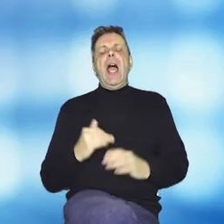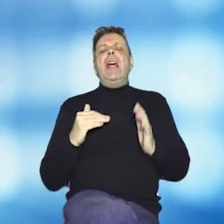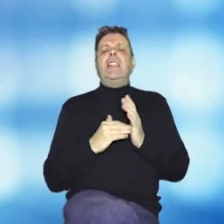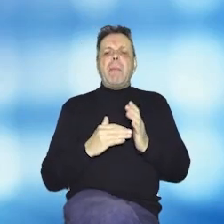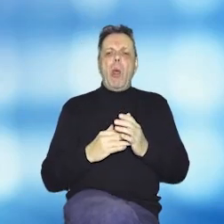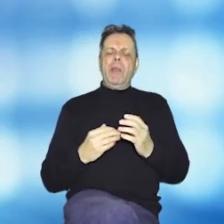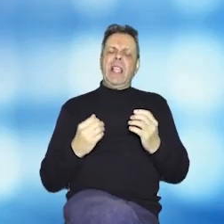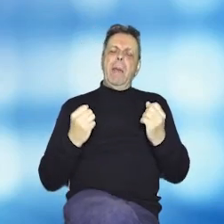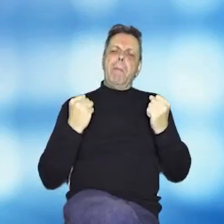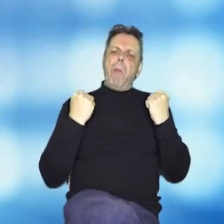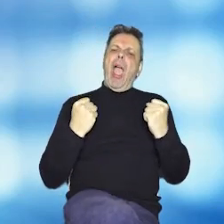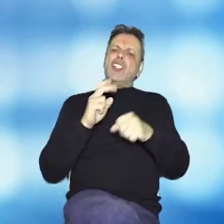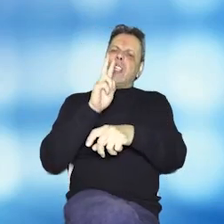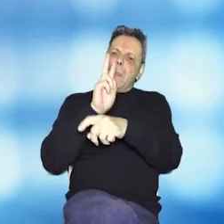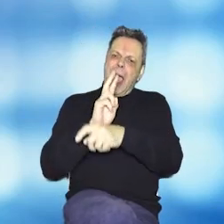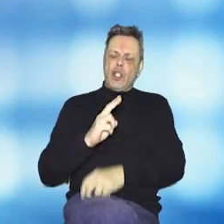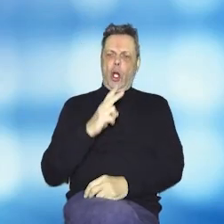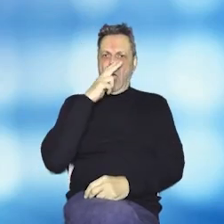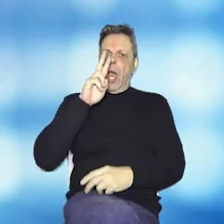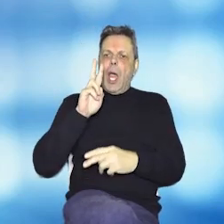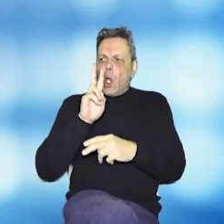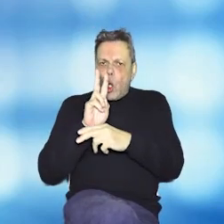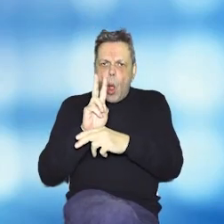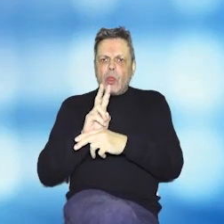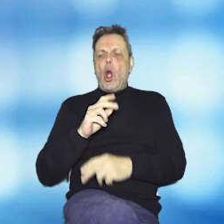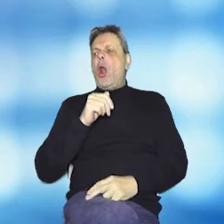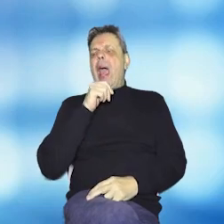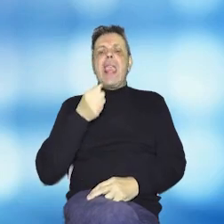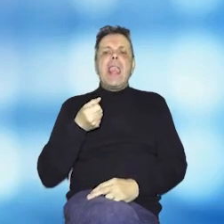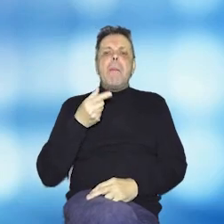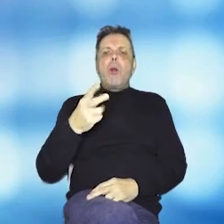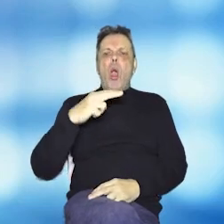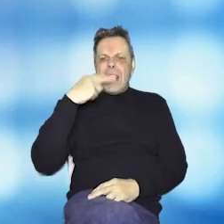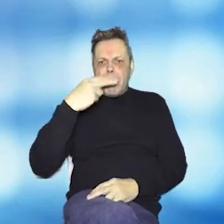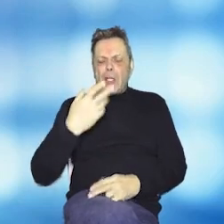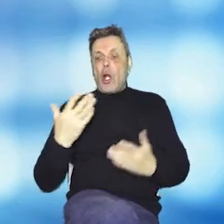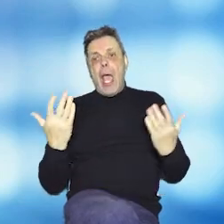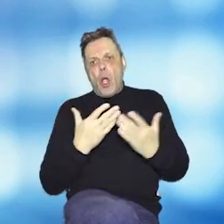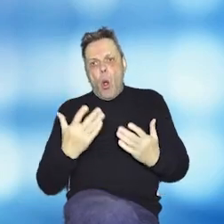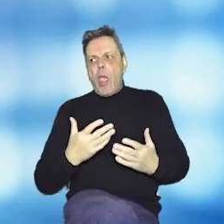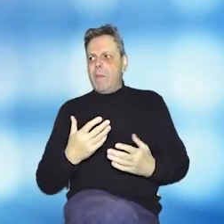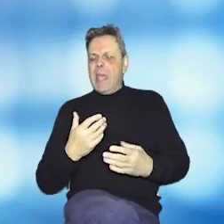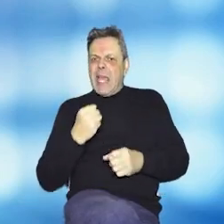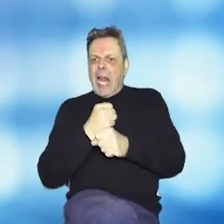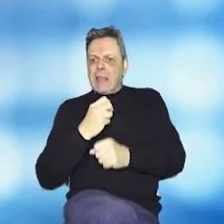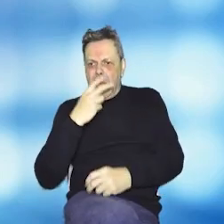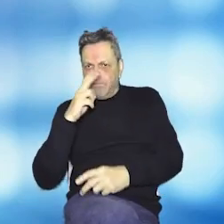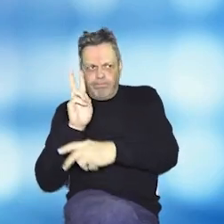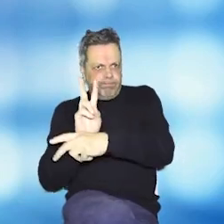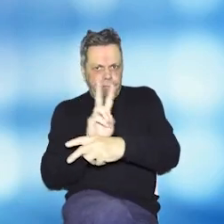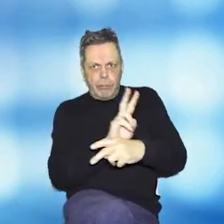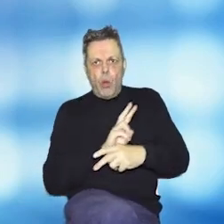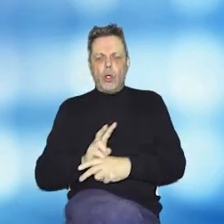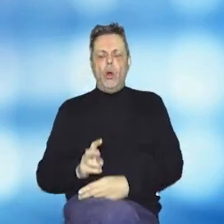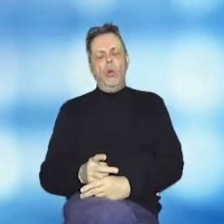trebalo bi se pojačati nadzor i kontrola i broj inspektora koji bi vršili taj nadzor. To je vrlo mali